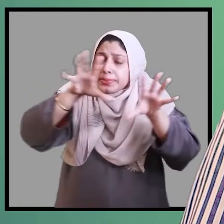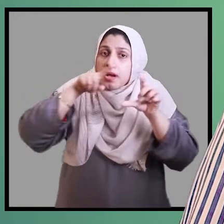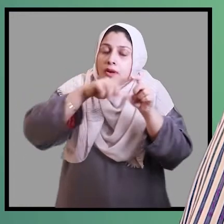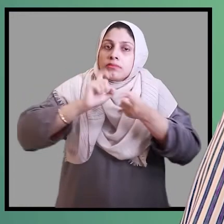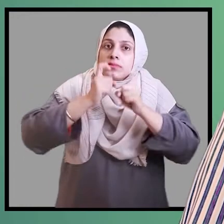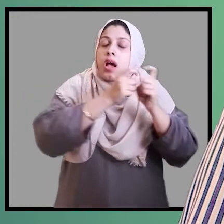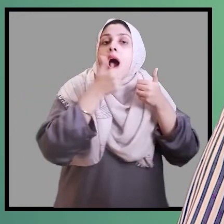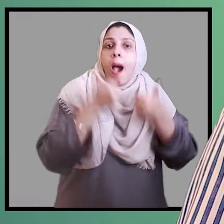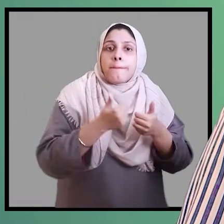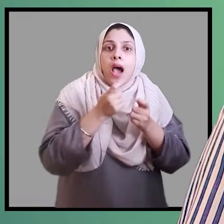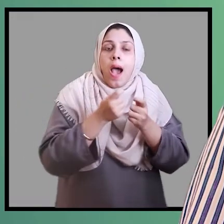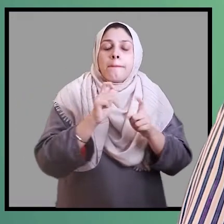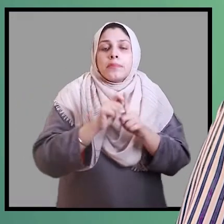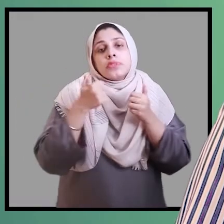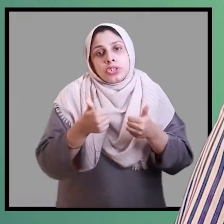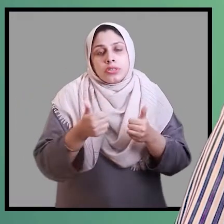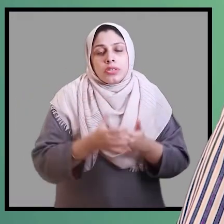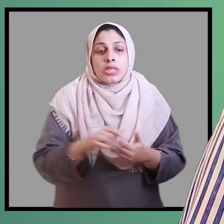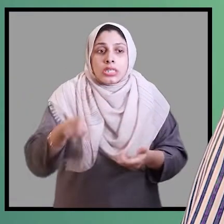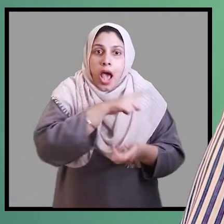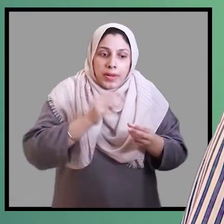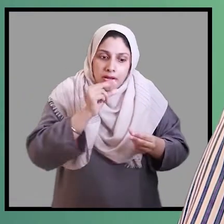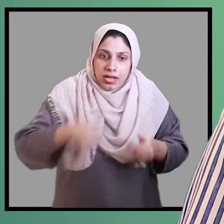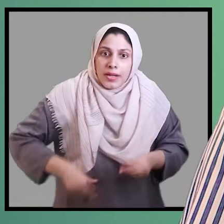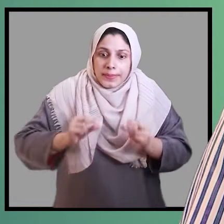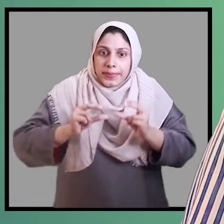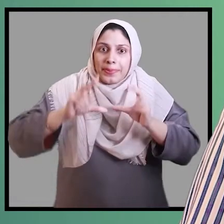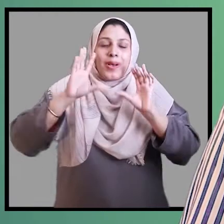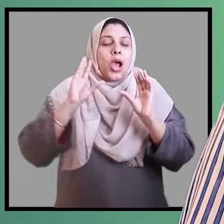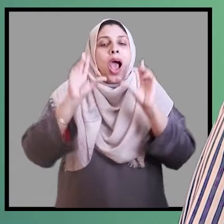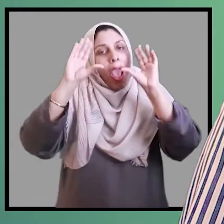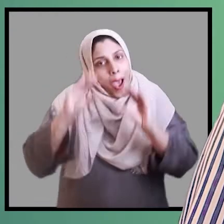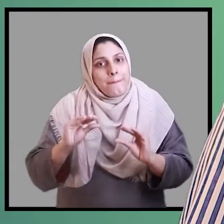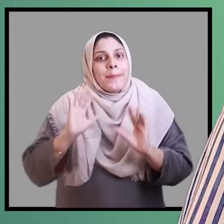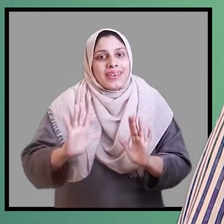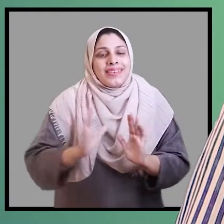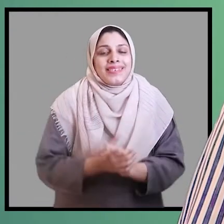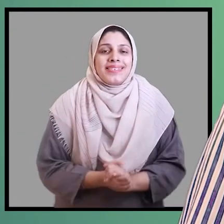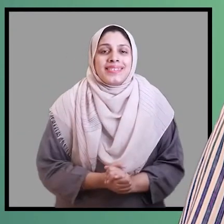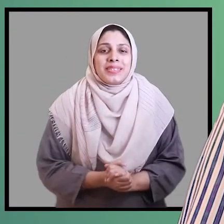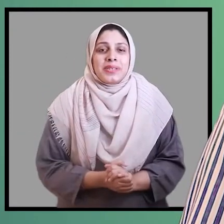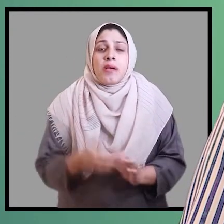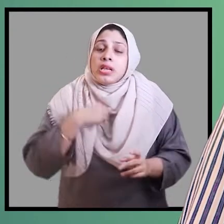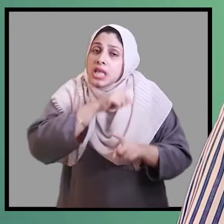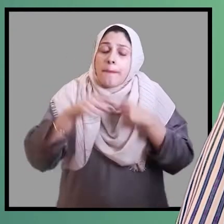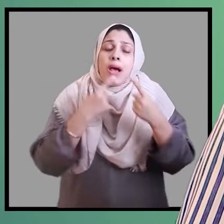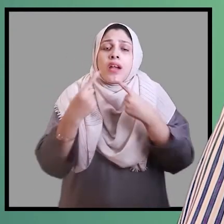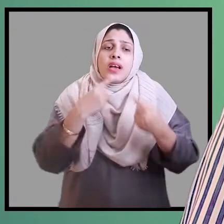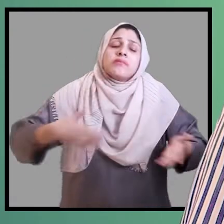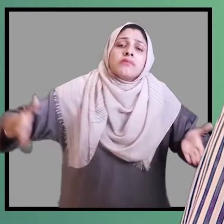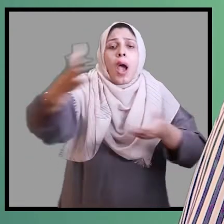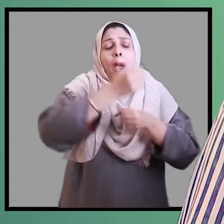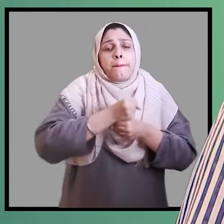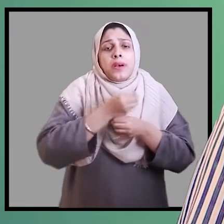उसकी जो बॉडी के अंदर जो इंसुलिन की रेजिस्टेंस डेवलप हो जाती है शुगर के मरीजों में वो नहीं होगी। तो ये जब चीज़ें नहीं होंगी तो प्रोस्टेट के होने के भी